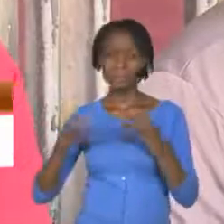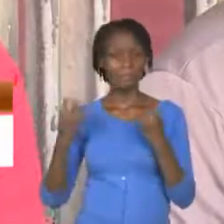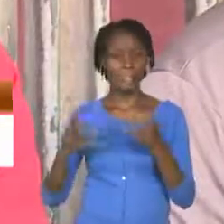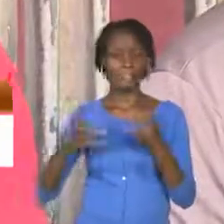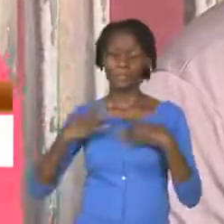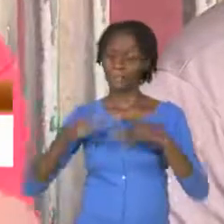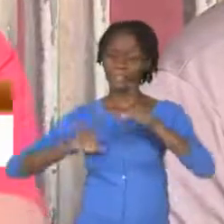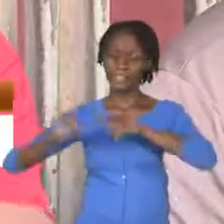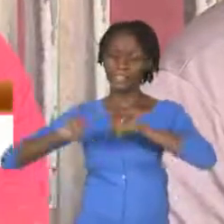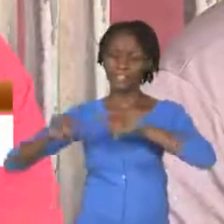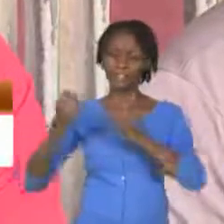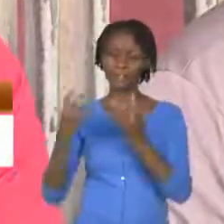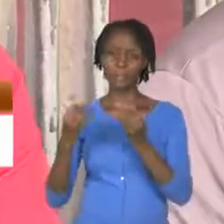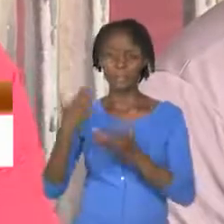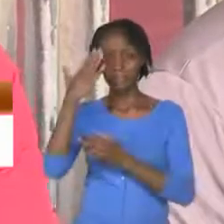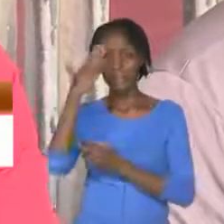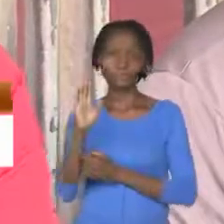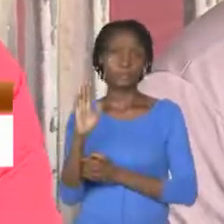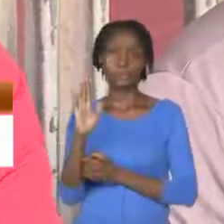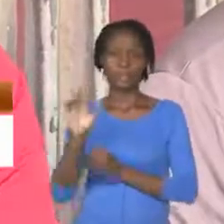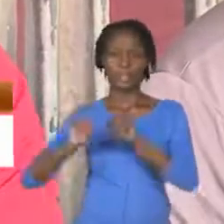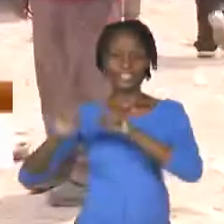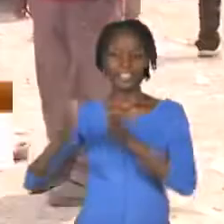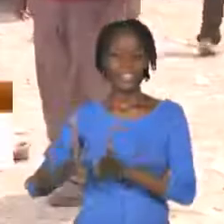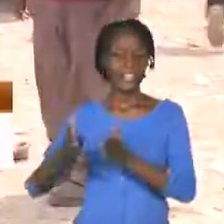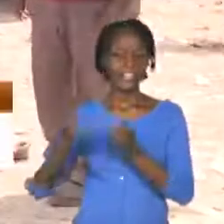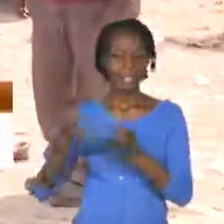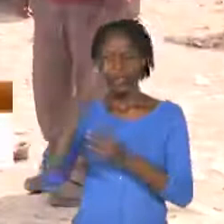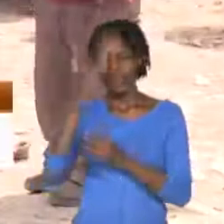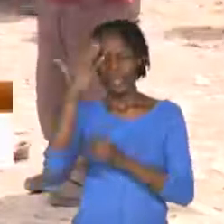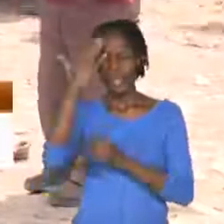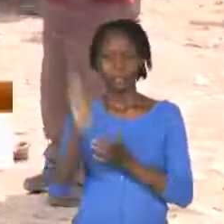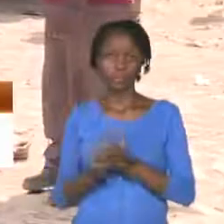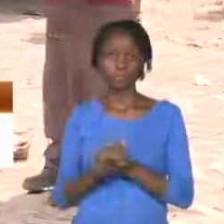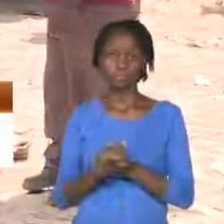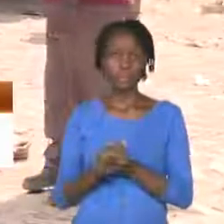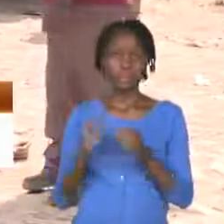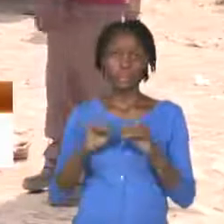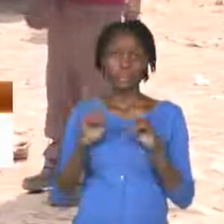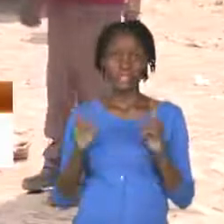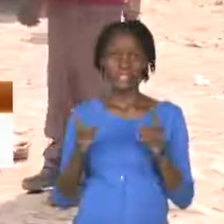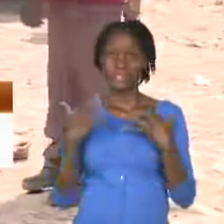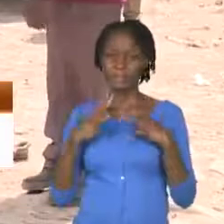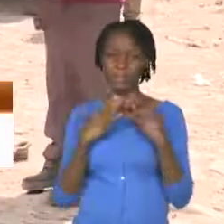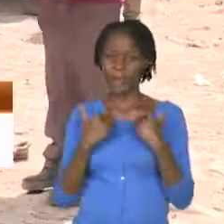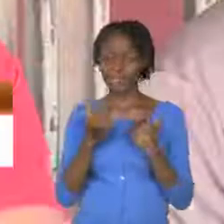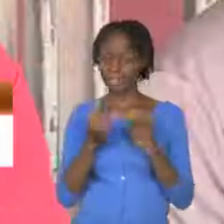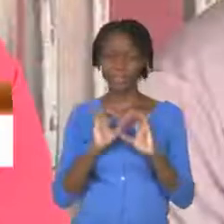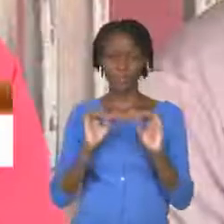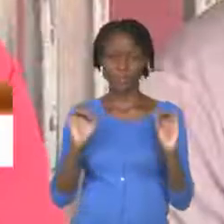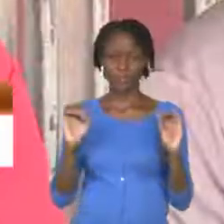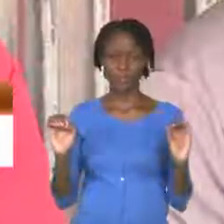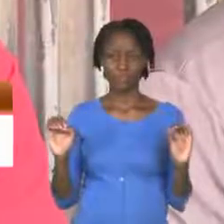Sasa sijui reason ya hiyo ni nini, kwa nini wanakata hivyo. Hizi watu wana pesa. Watu wana pesa, hata ukiangalia